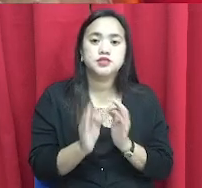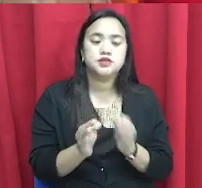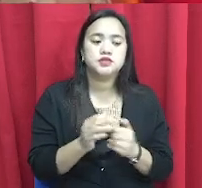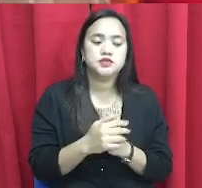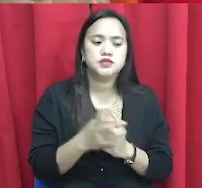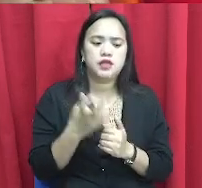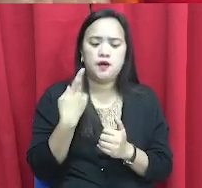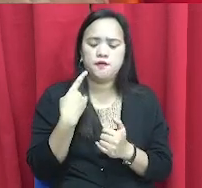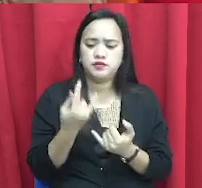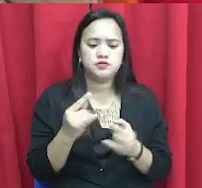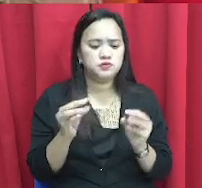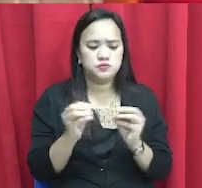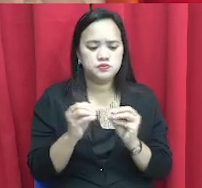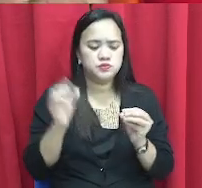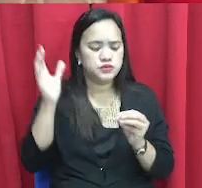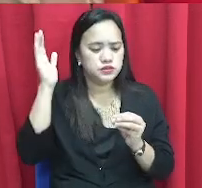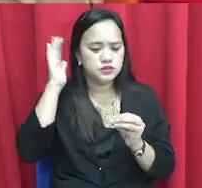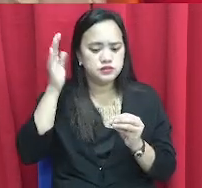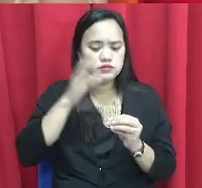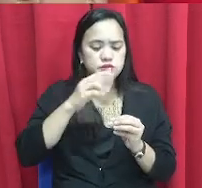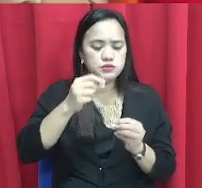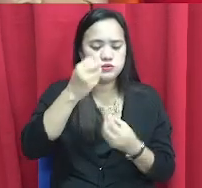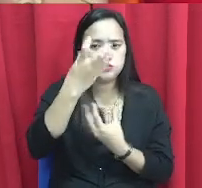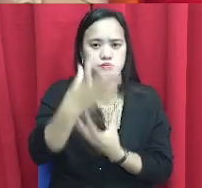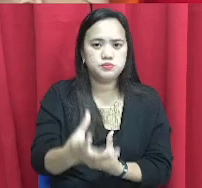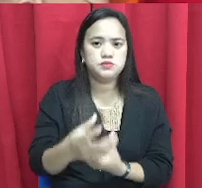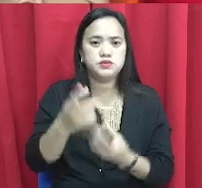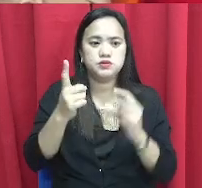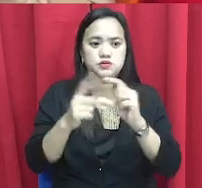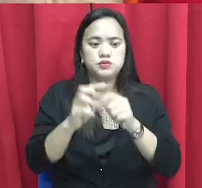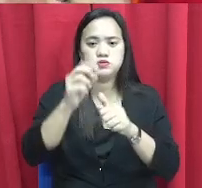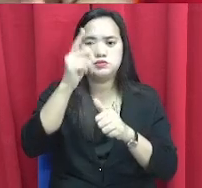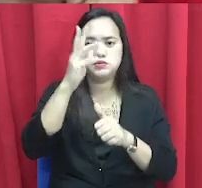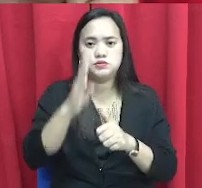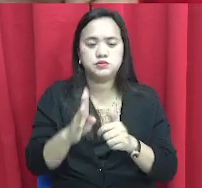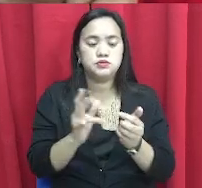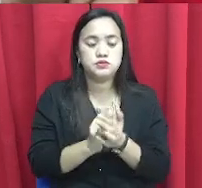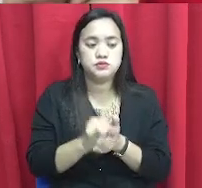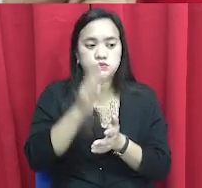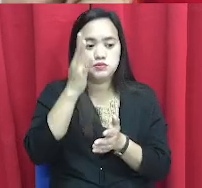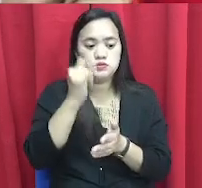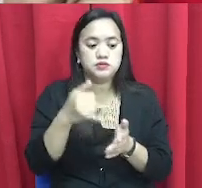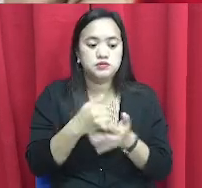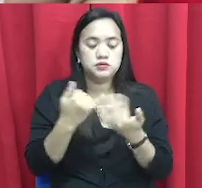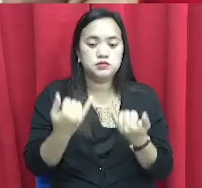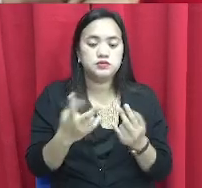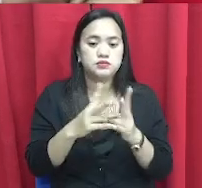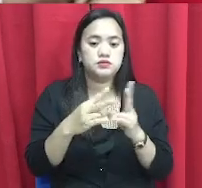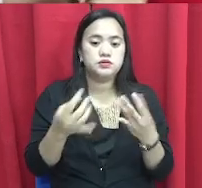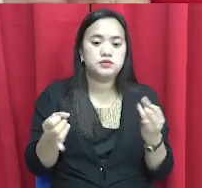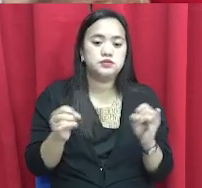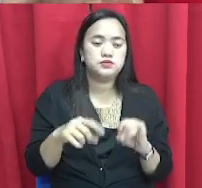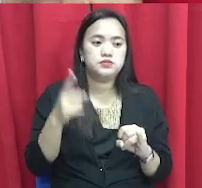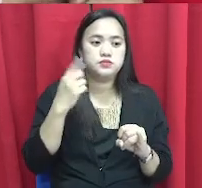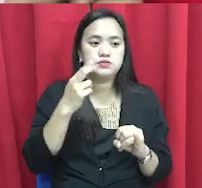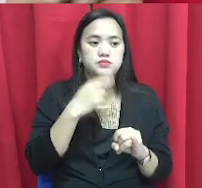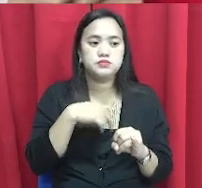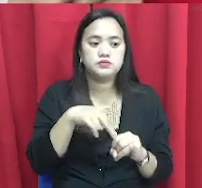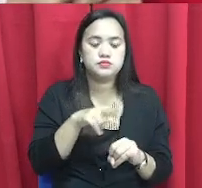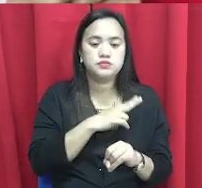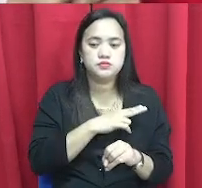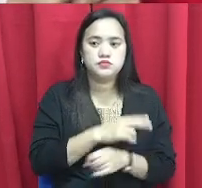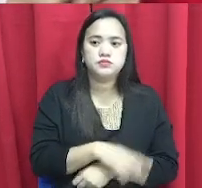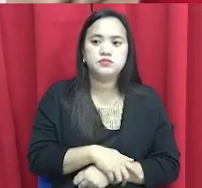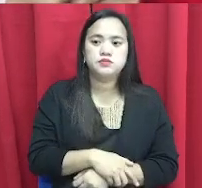siyang napapakinggan at sinusunod na salita ng Diyos Kaya nga yan po ang napakahalagang bagay po diyan sa ating pong